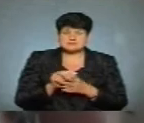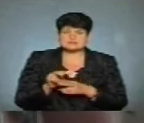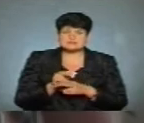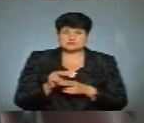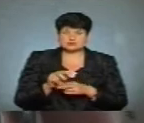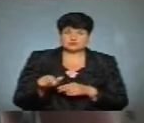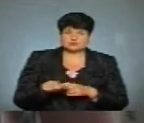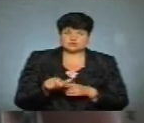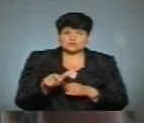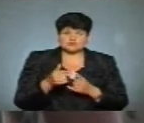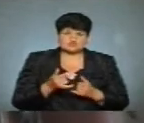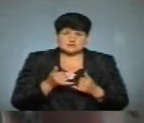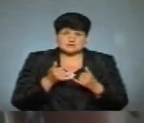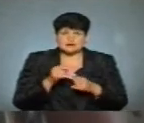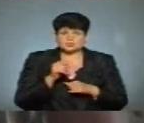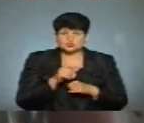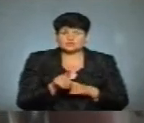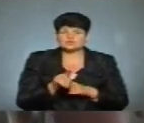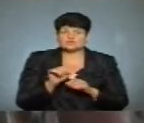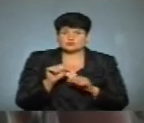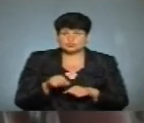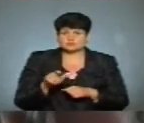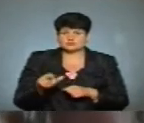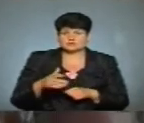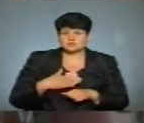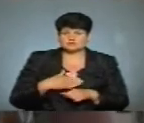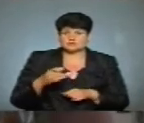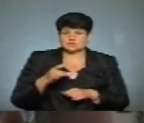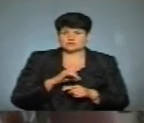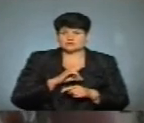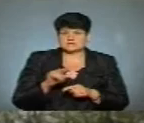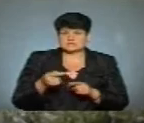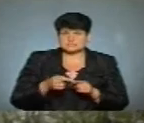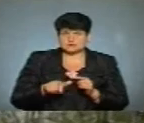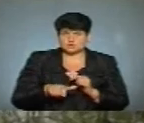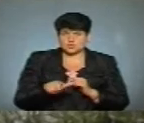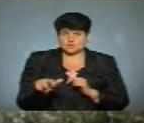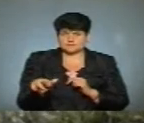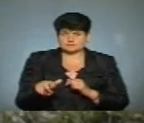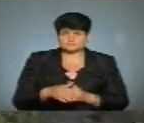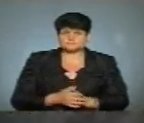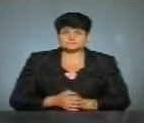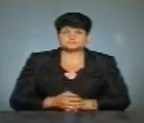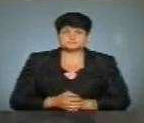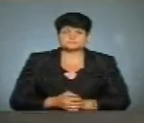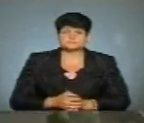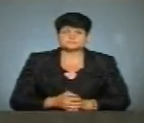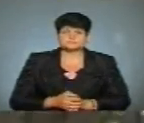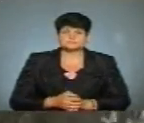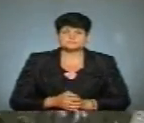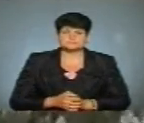відремонтуємо дороги для того, щоб могли громадяни нашого району проїхати цією дорогою. Ірина Терлюк, Андрій Бодак. Новини на